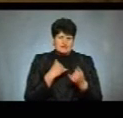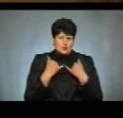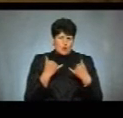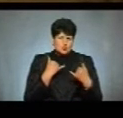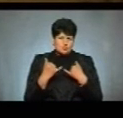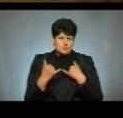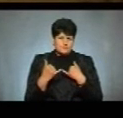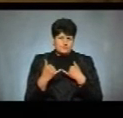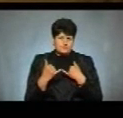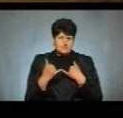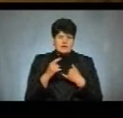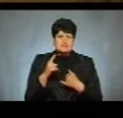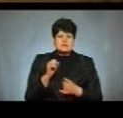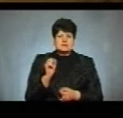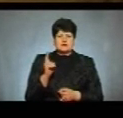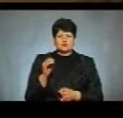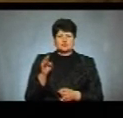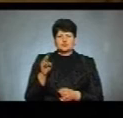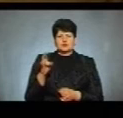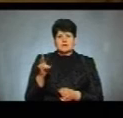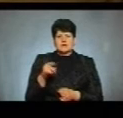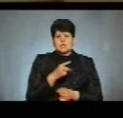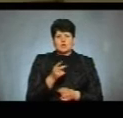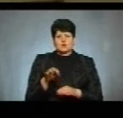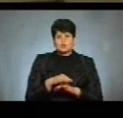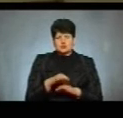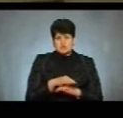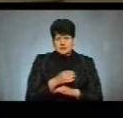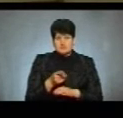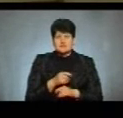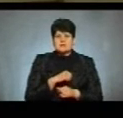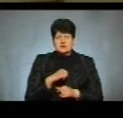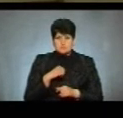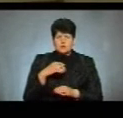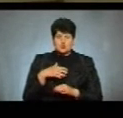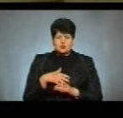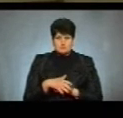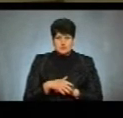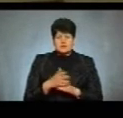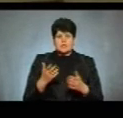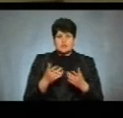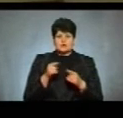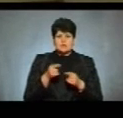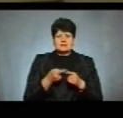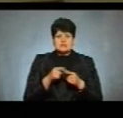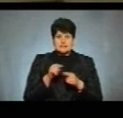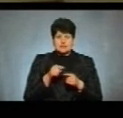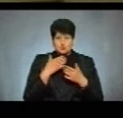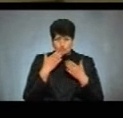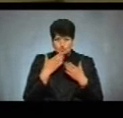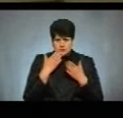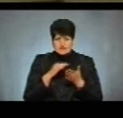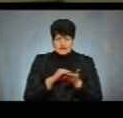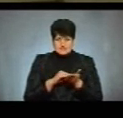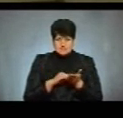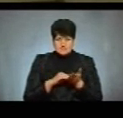розмов Закутнього і дружини Цимбалюка. Ви самі розумієте, якщо те, що прочитане, записано,